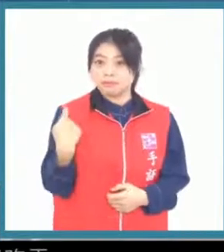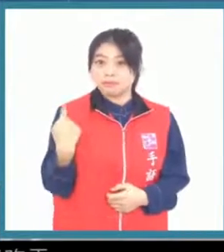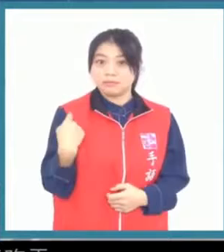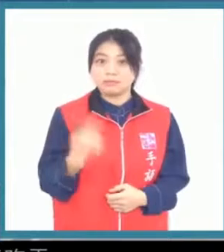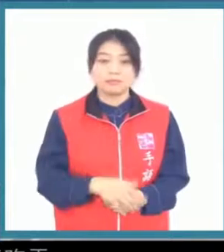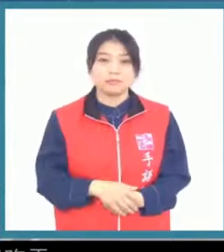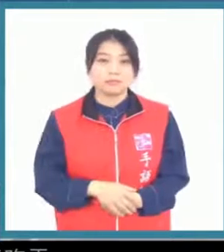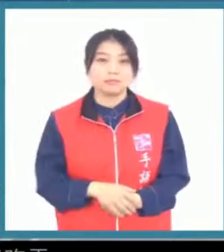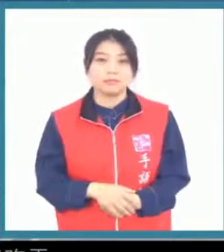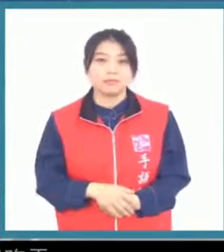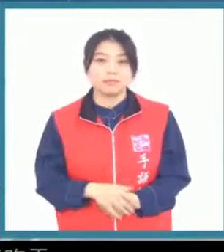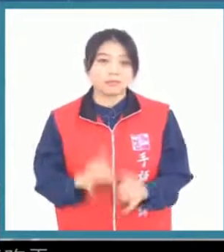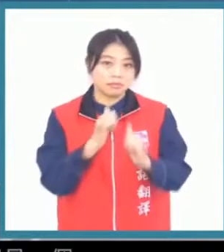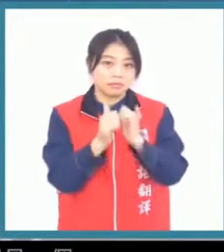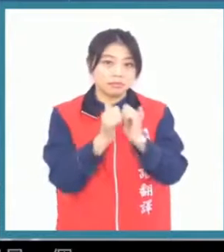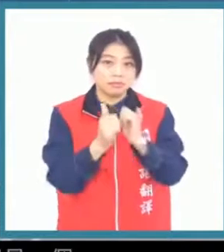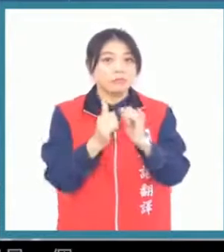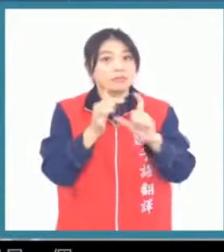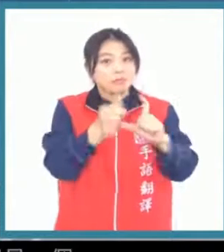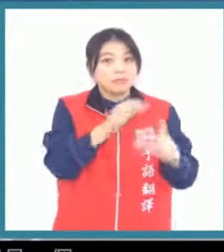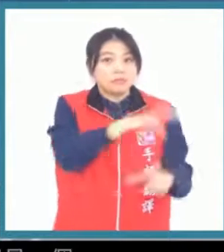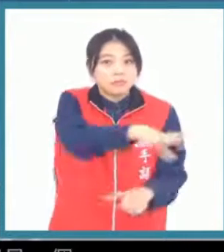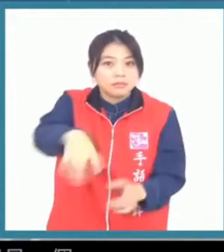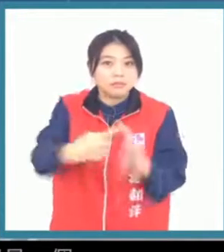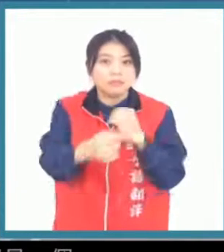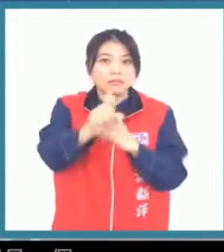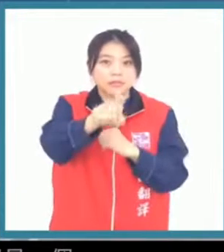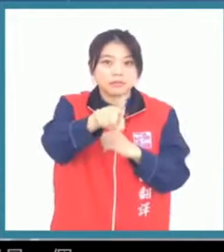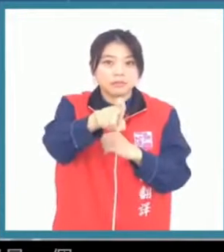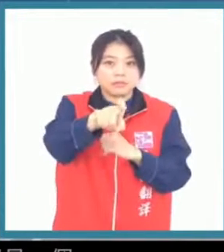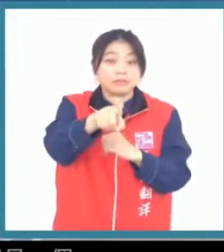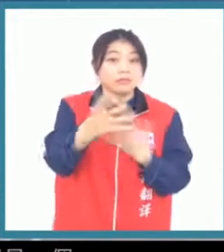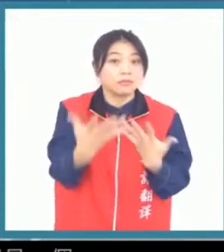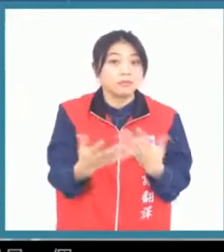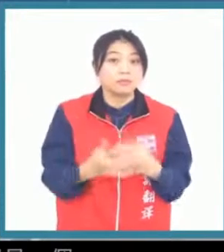11个社区采检站采检的是